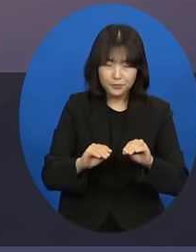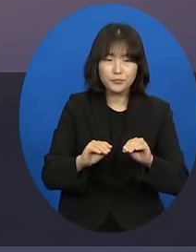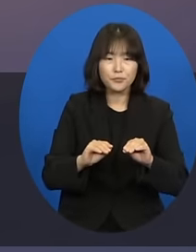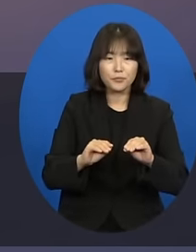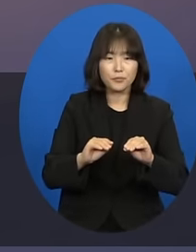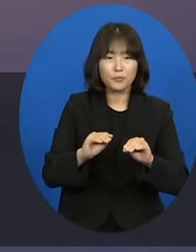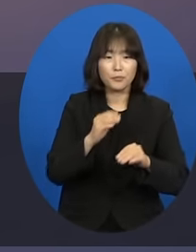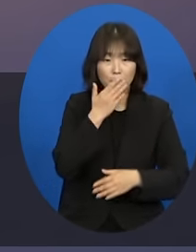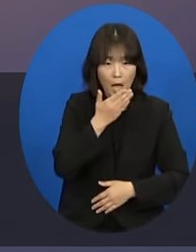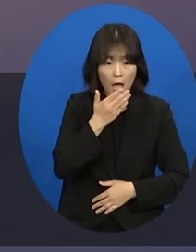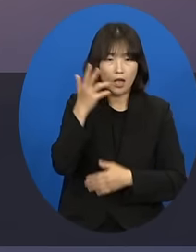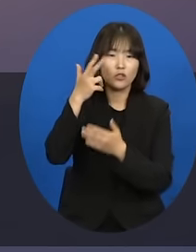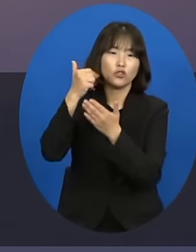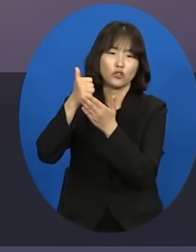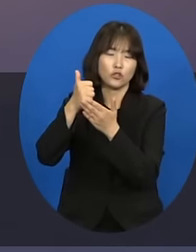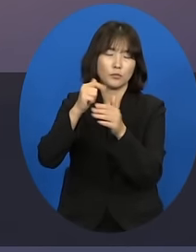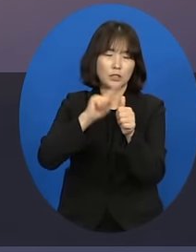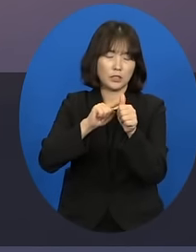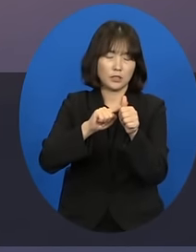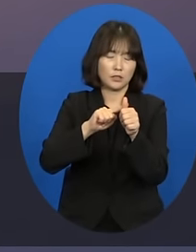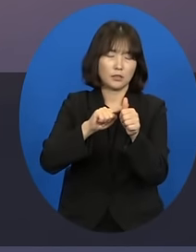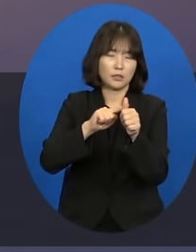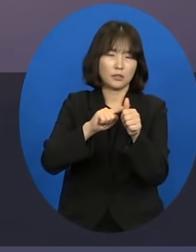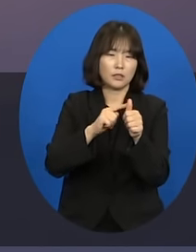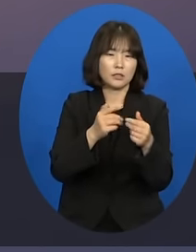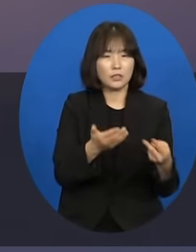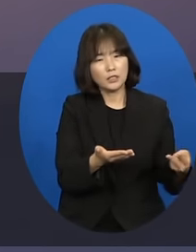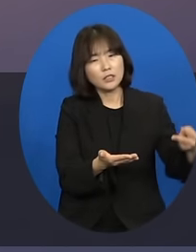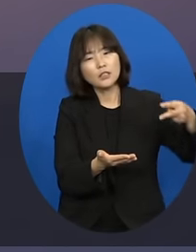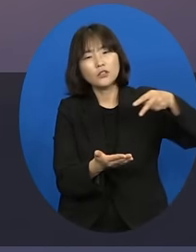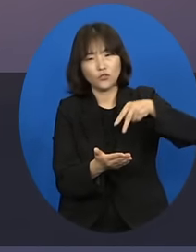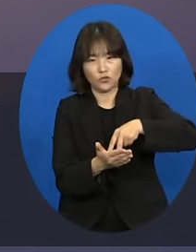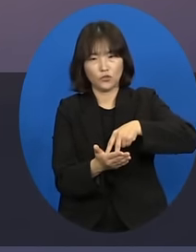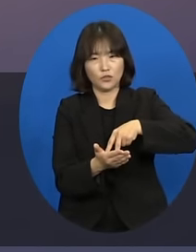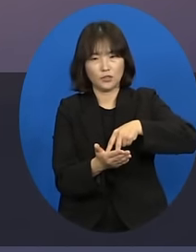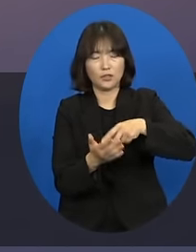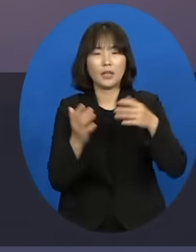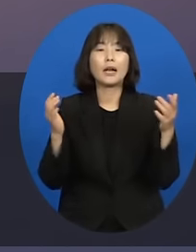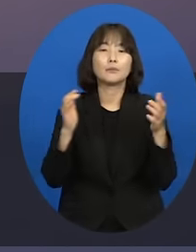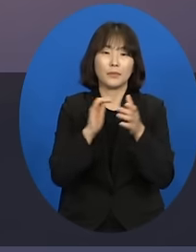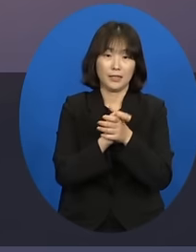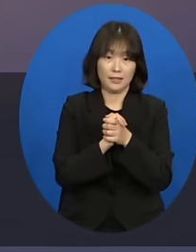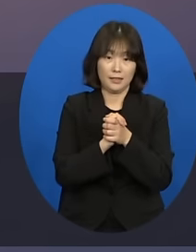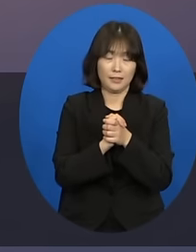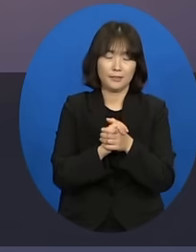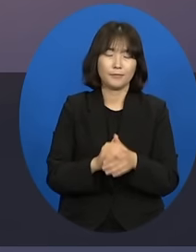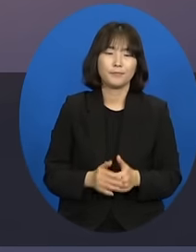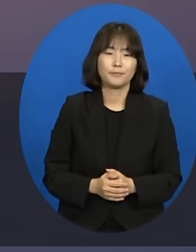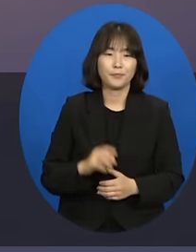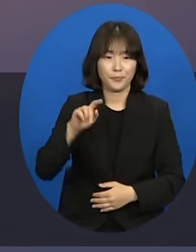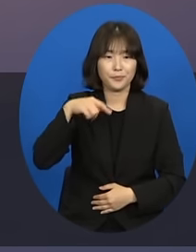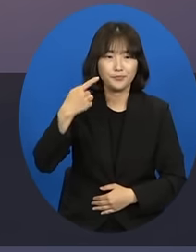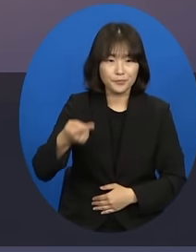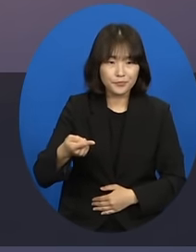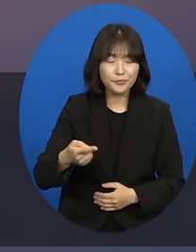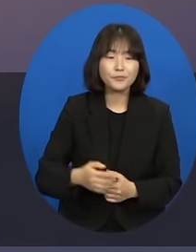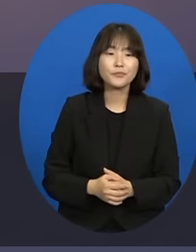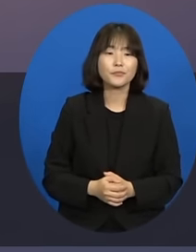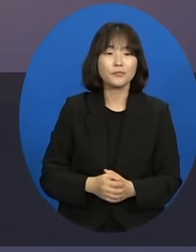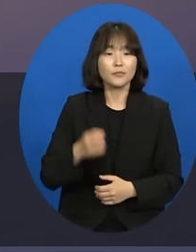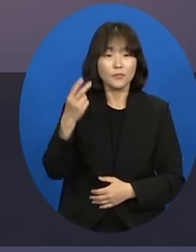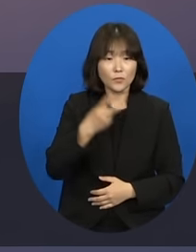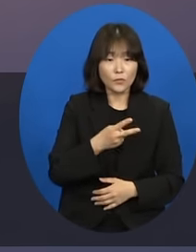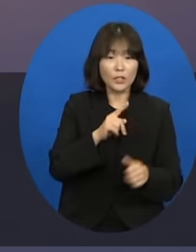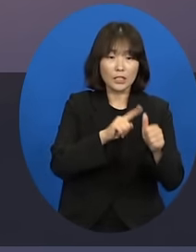주님께서 그를 일으켜 주실 것입니다. 아멘. 아멘. 그 다음 또